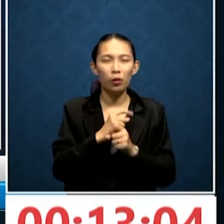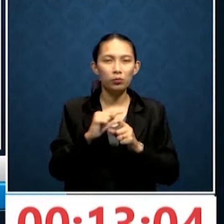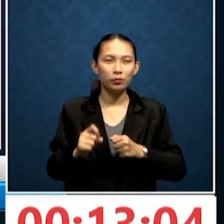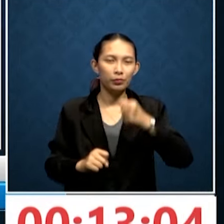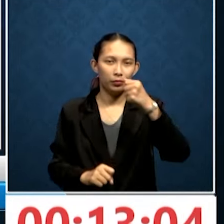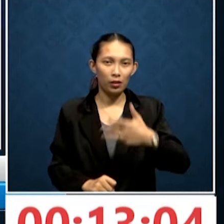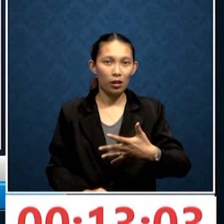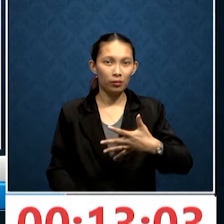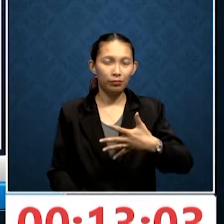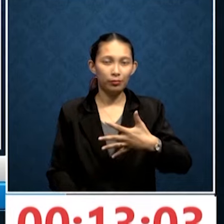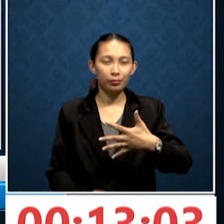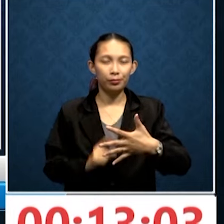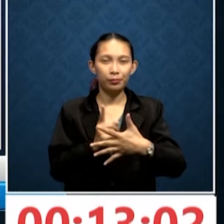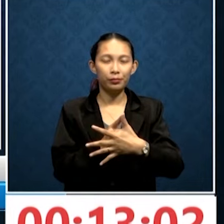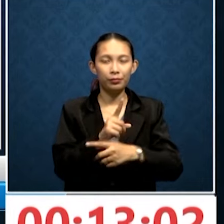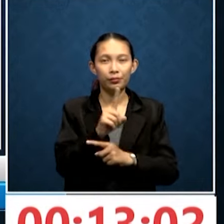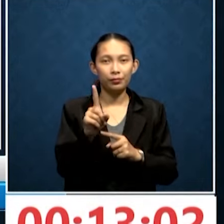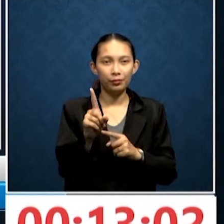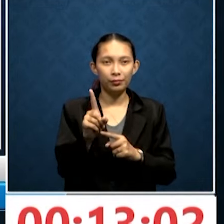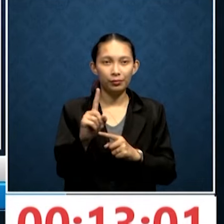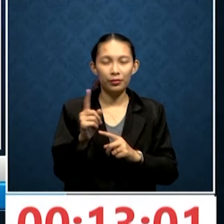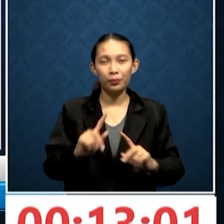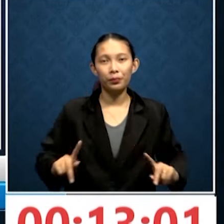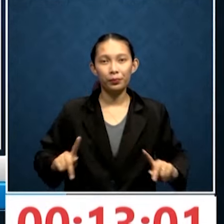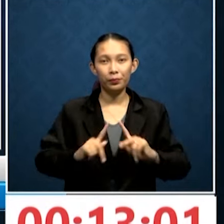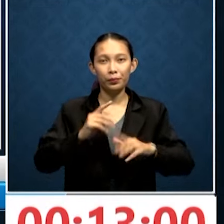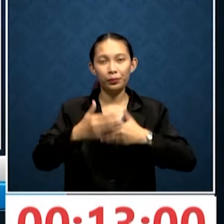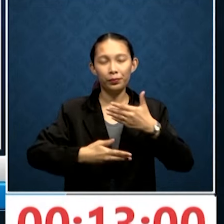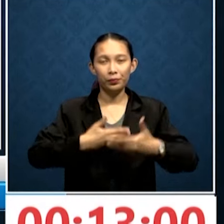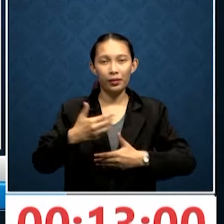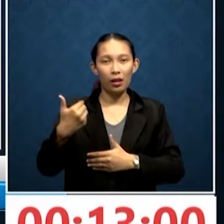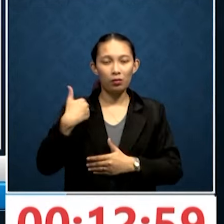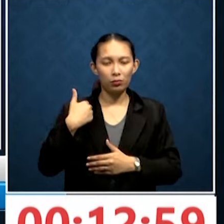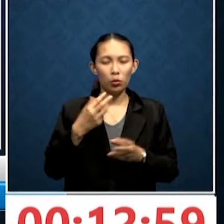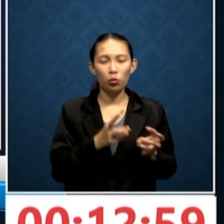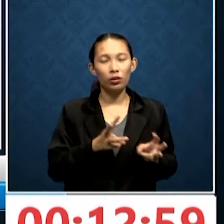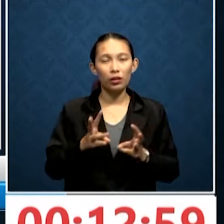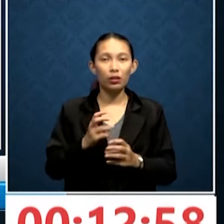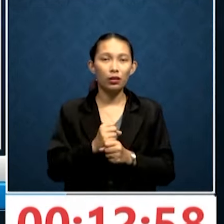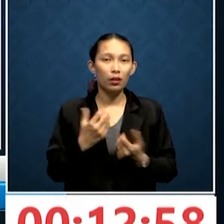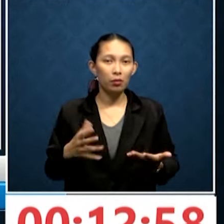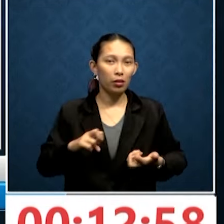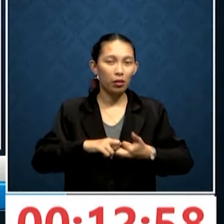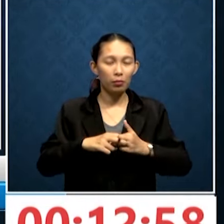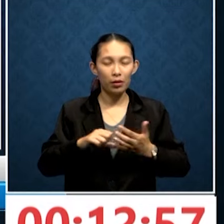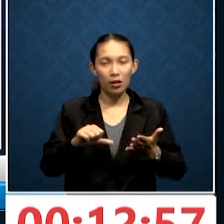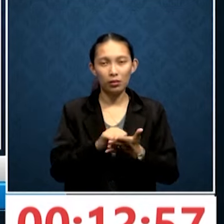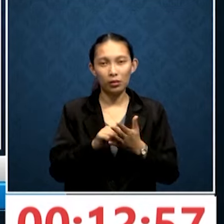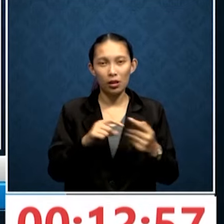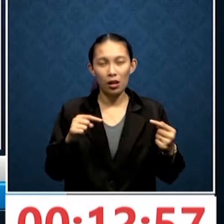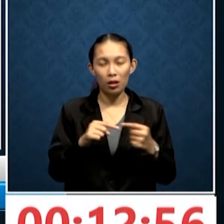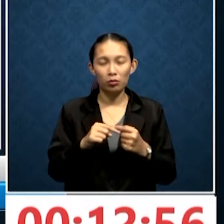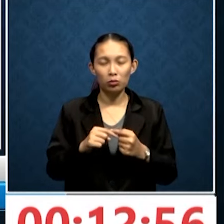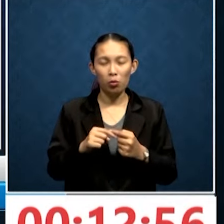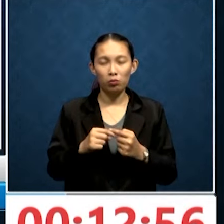ไปนี้ค่ะข้อ1กระทรวงพาณิชย์มีมาตรการในการแก้ไขปัญหาการครอบงำจ